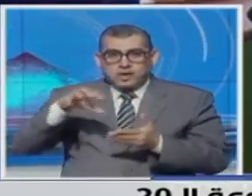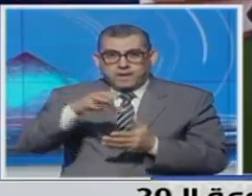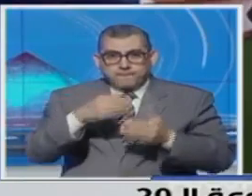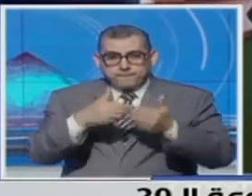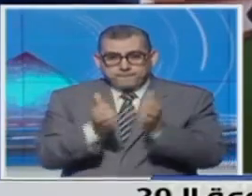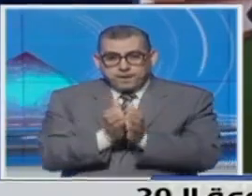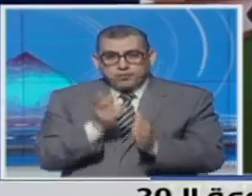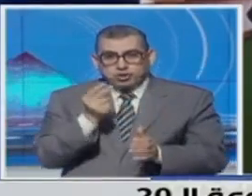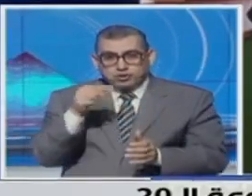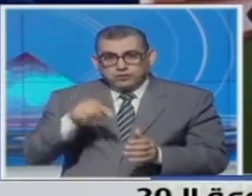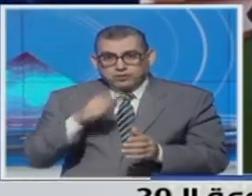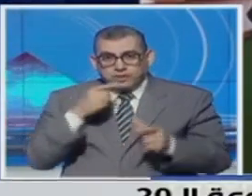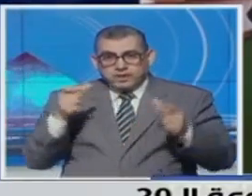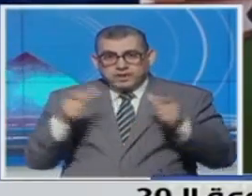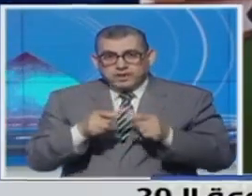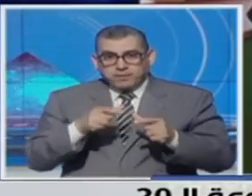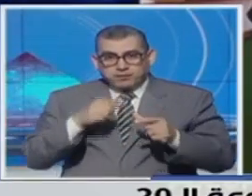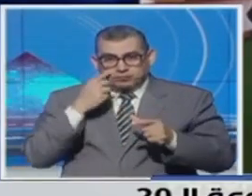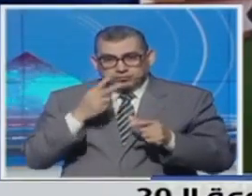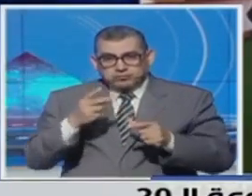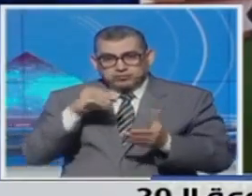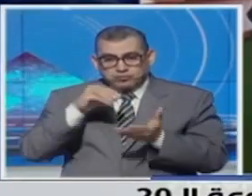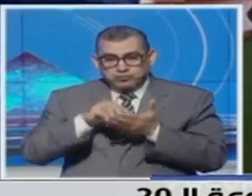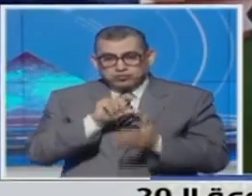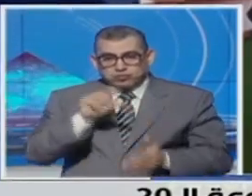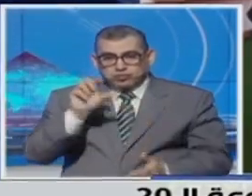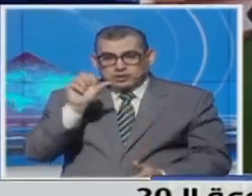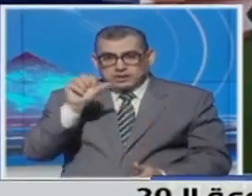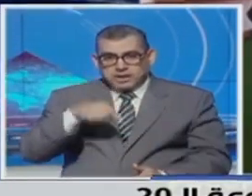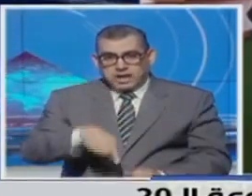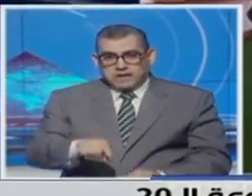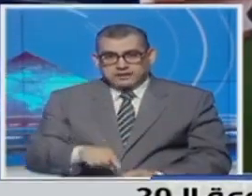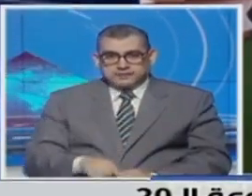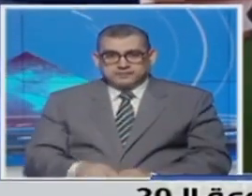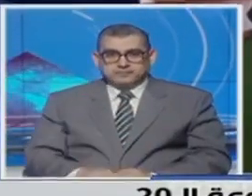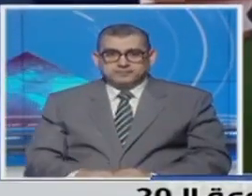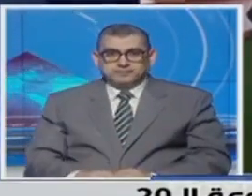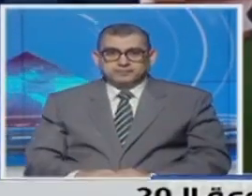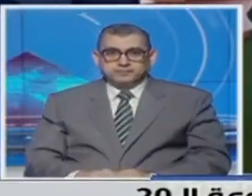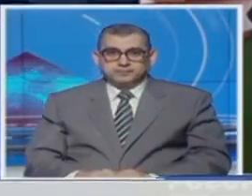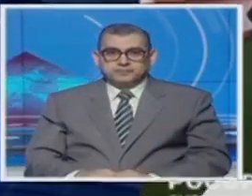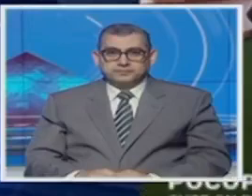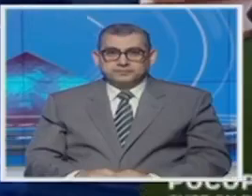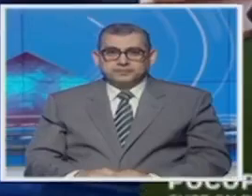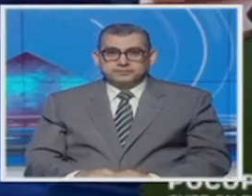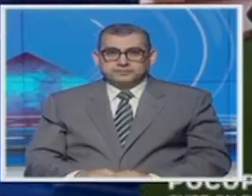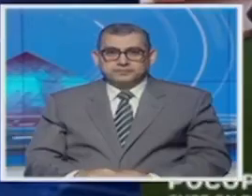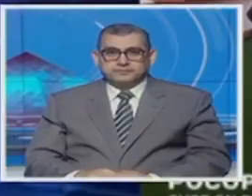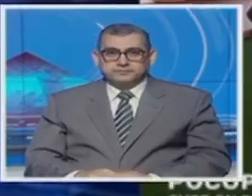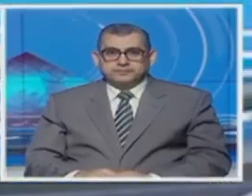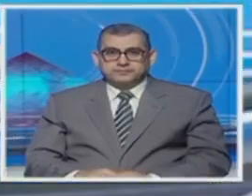مجموعة 20 في اجتماعهم المرتقب بداية سبتمبر المقبل.